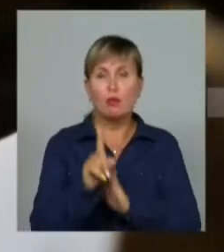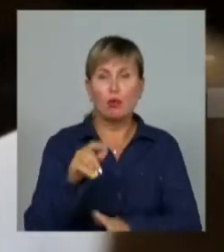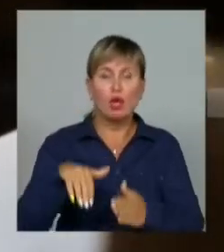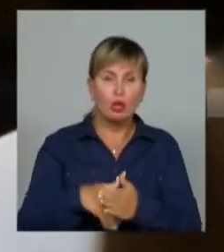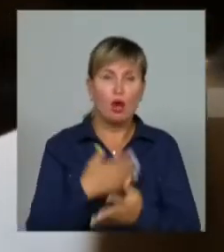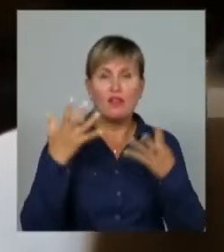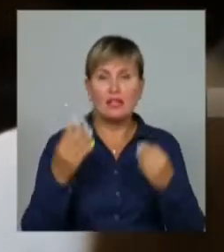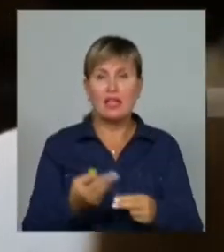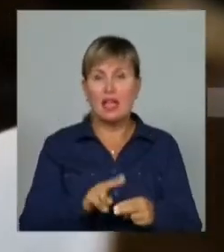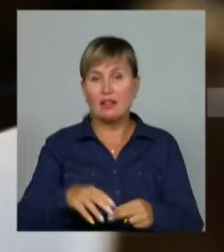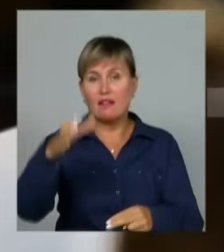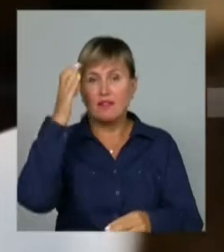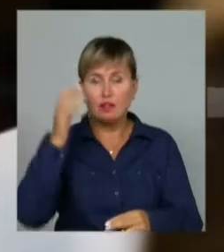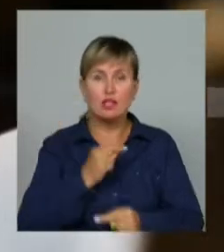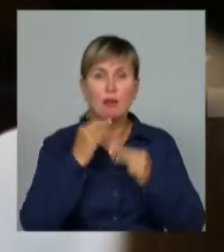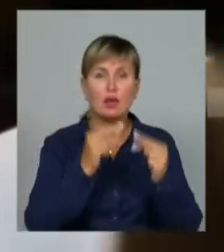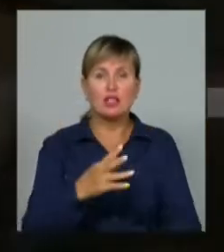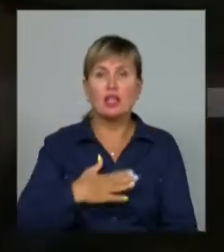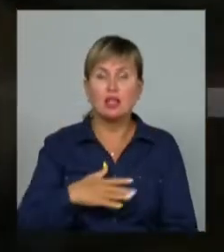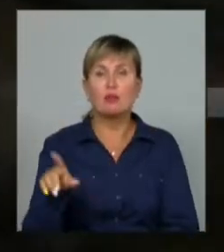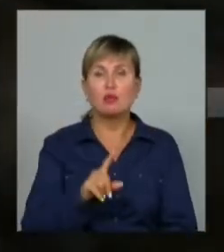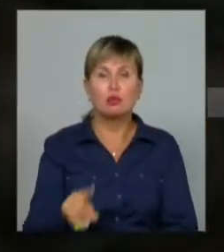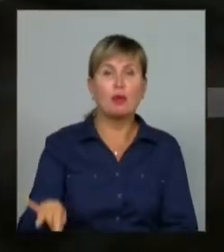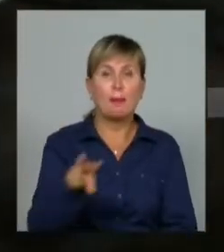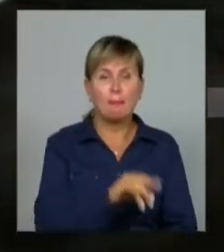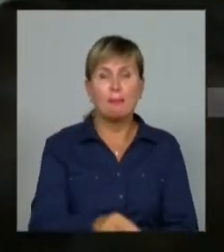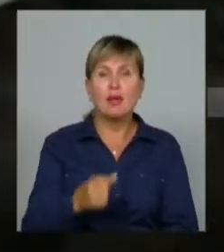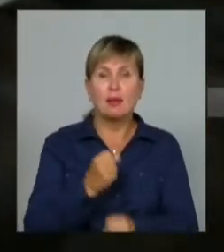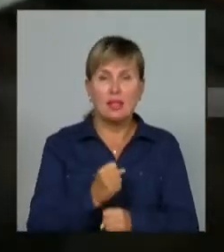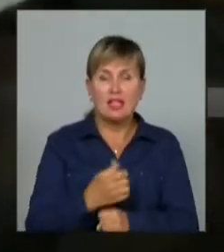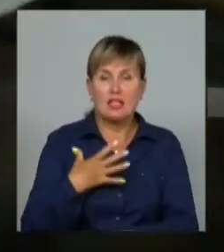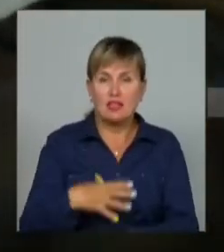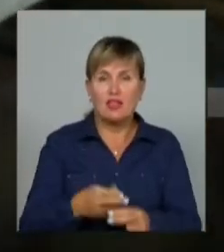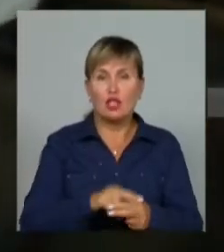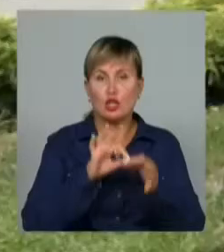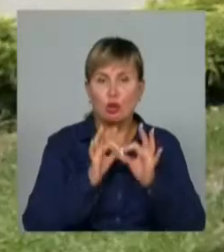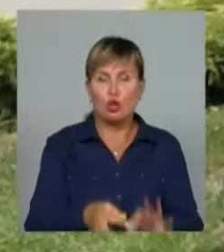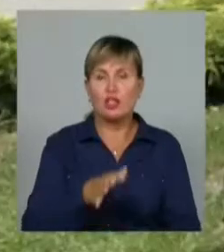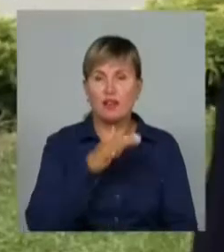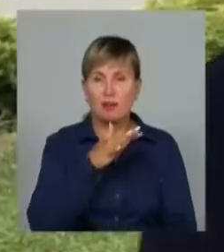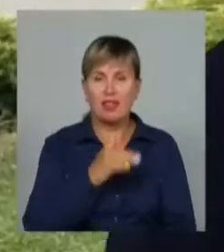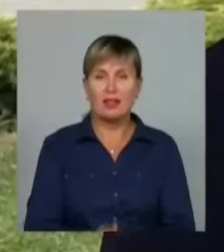этими словами философ будто обращается к нам, чтобы и мы проявили терпение в эти сложные времена.